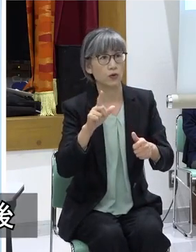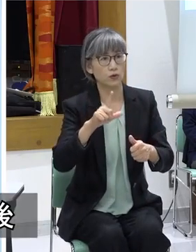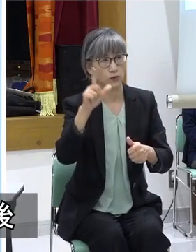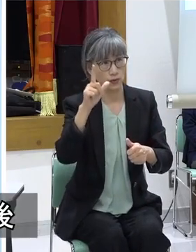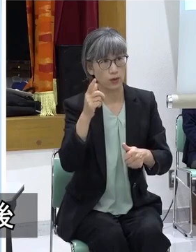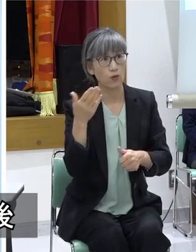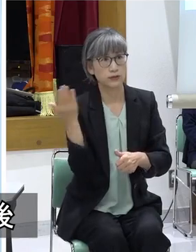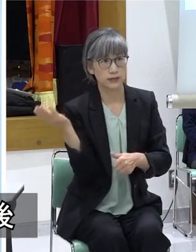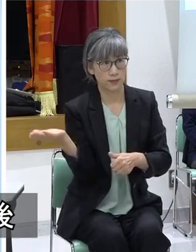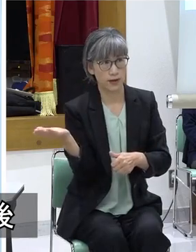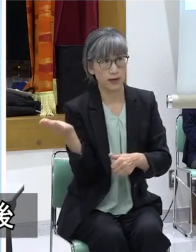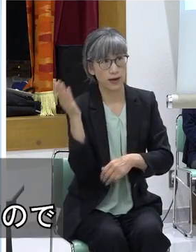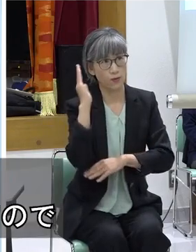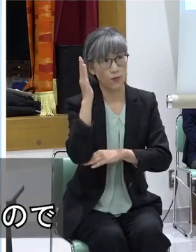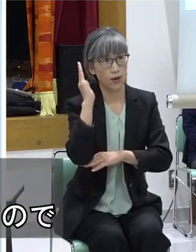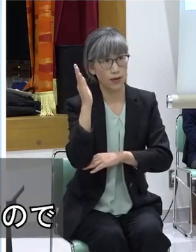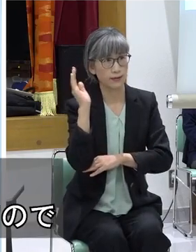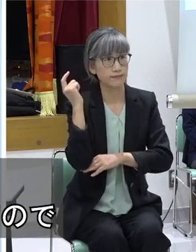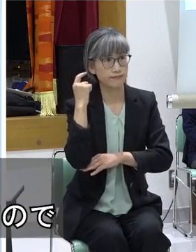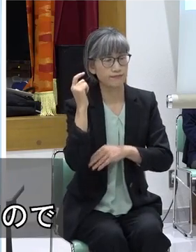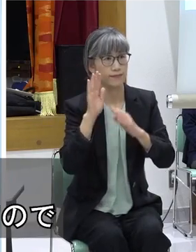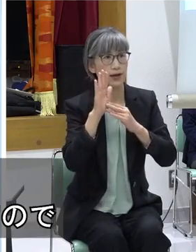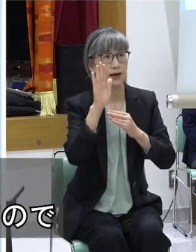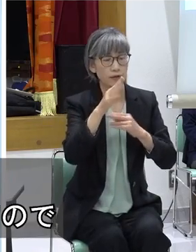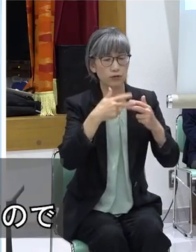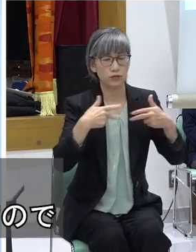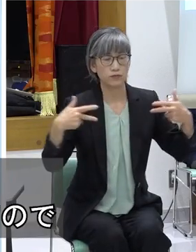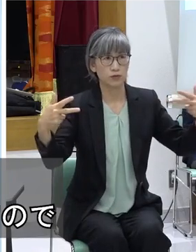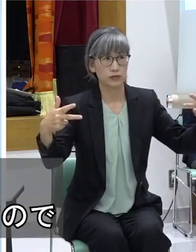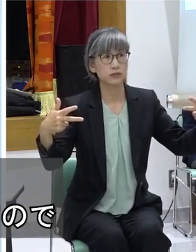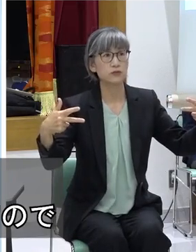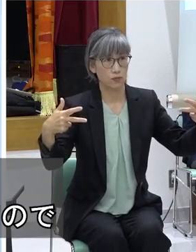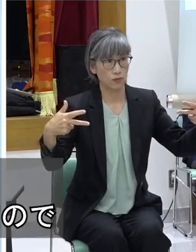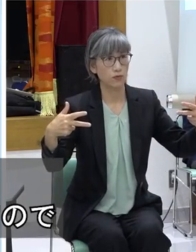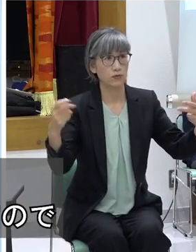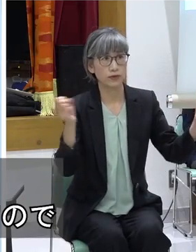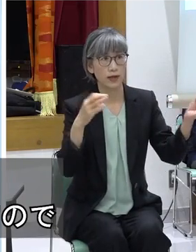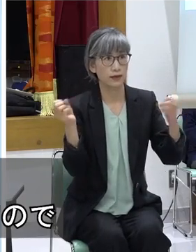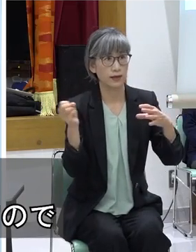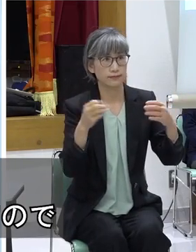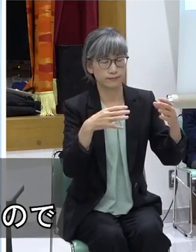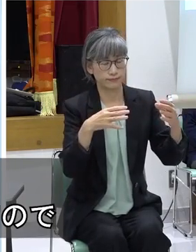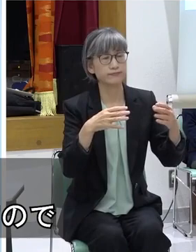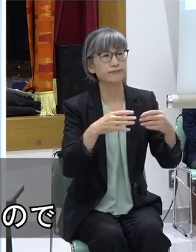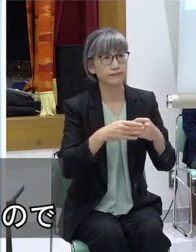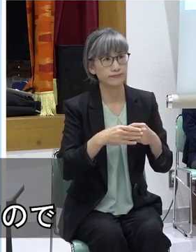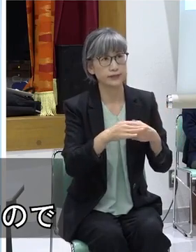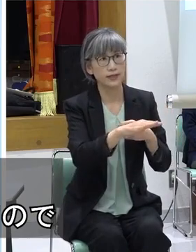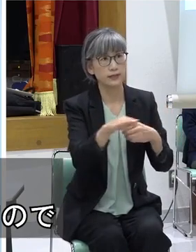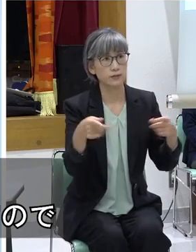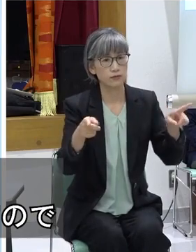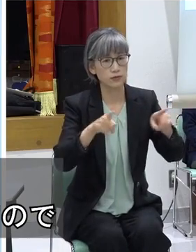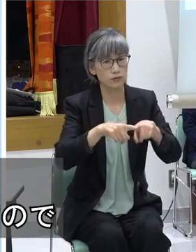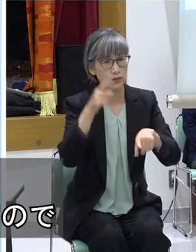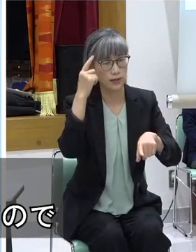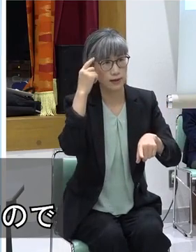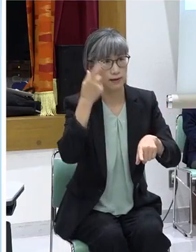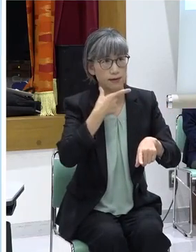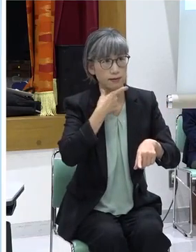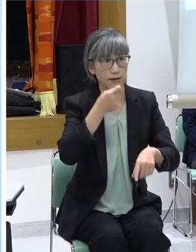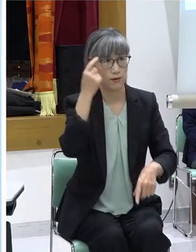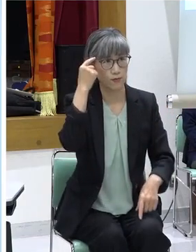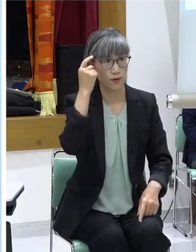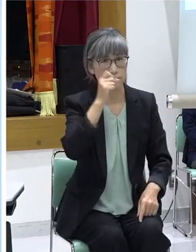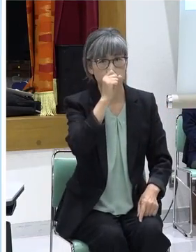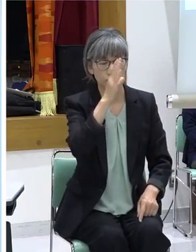講演をいただいた後、シンポジストとの対談を通じて皆様と共に考えてまいりたいと思いますので、よ